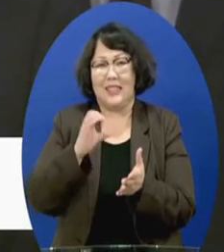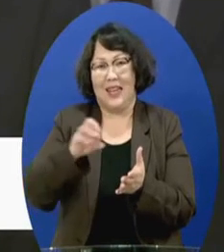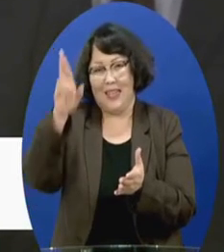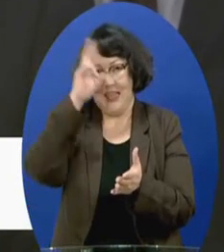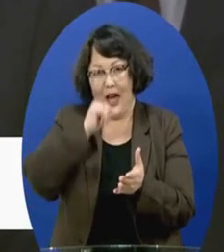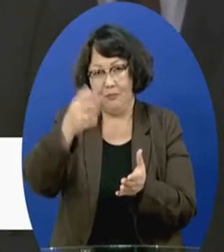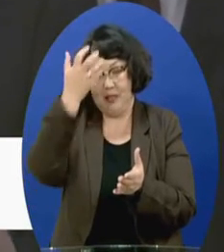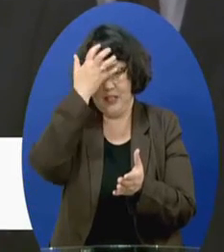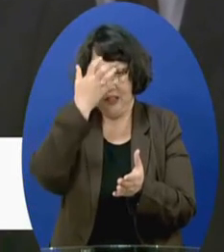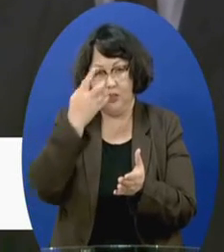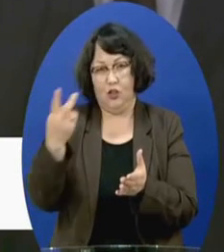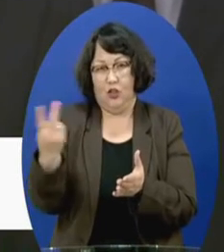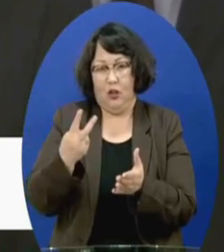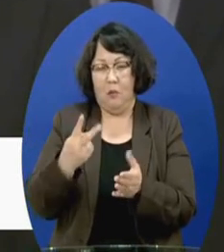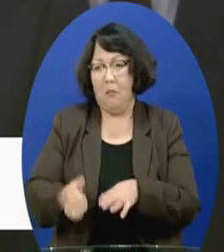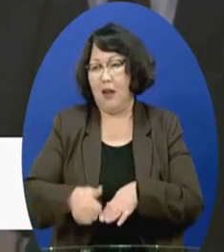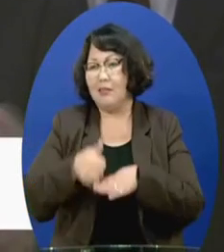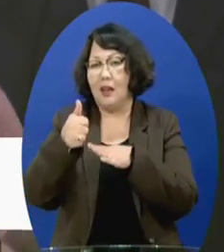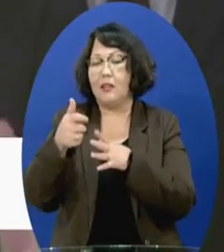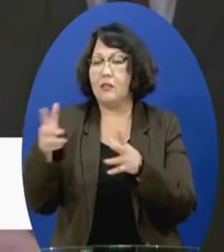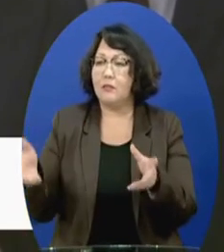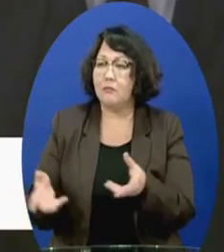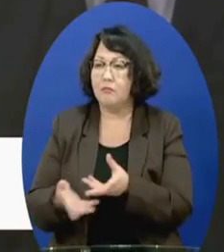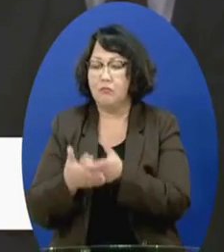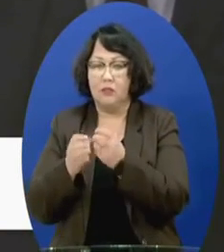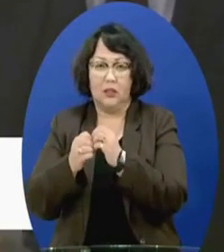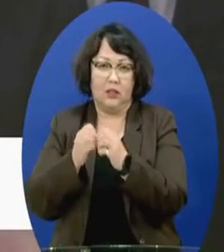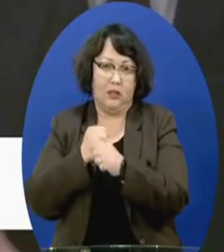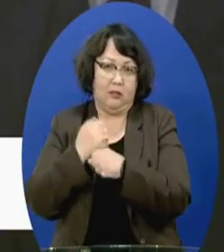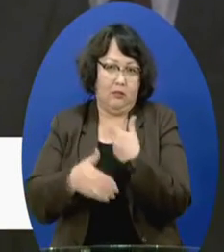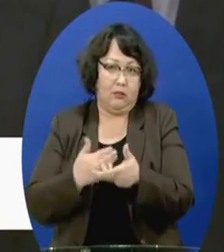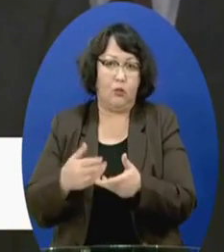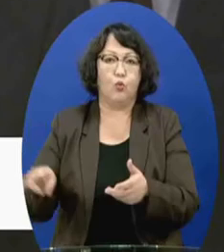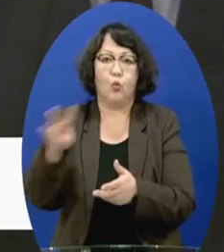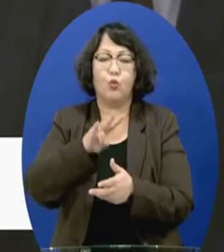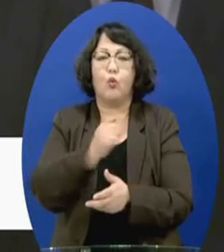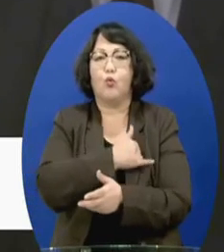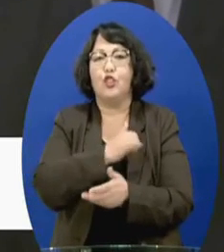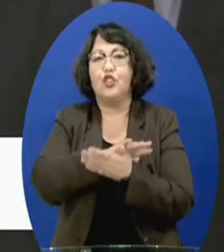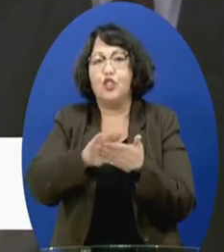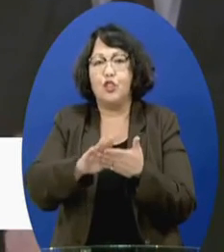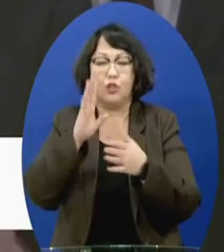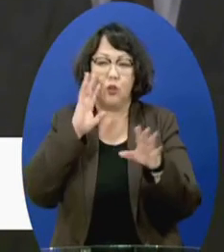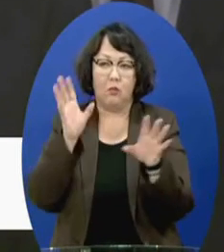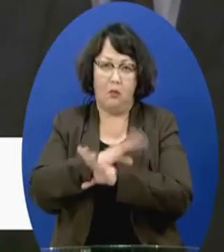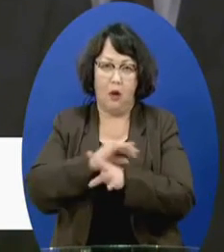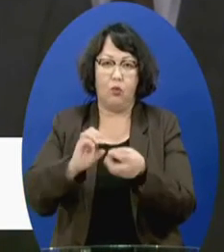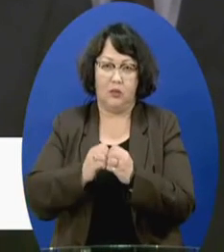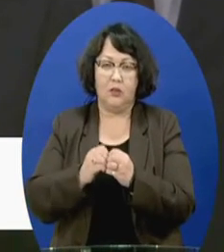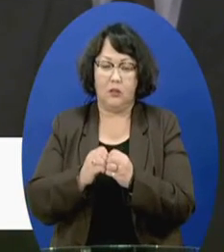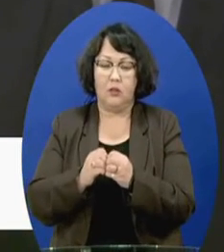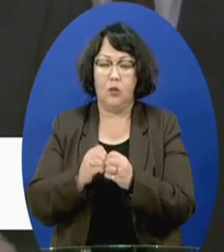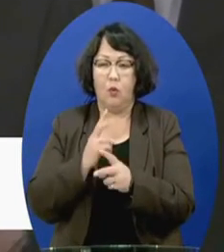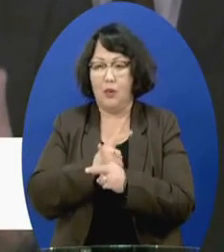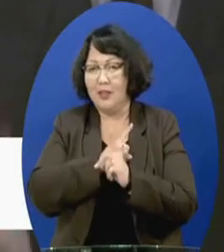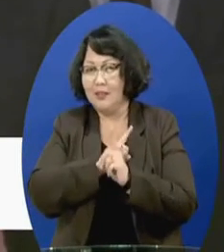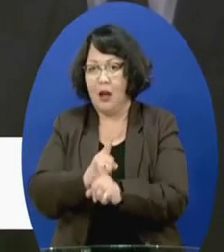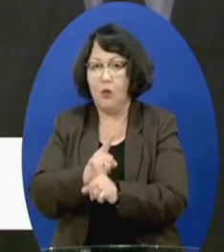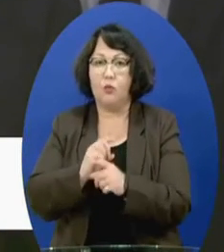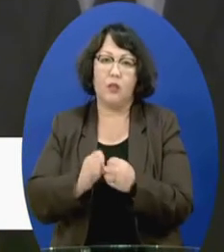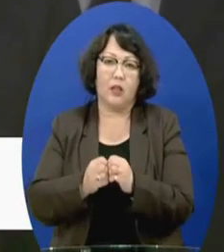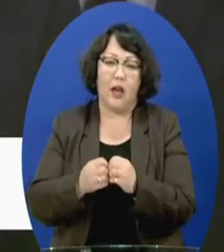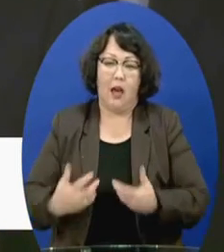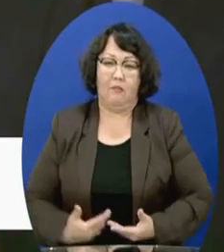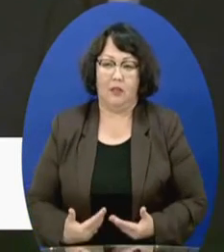бол энд одоо манлайлагчийн үүрэгтэй гүйцэтгэж байж бид энд одоо нутгийн удирдлагын шинэ концепцийг энэ хуулиар хийсэн бодлогыг одоо